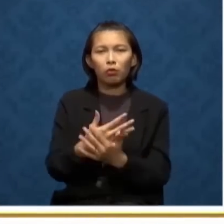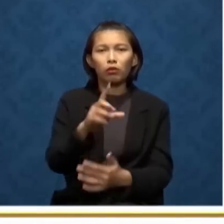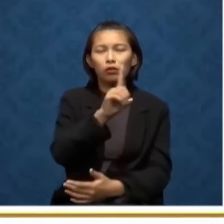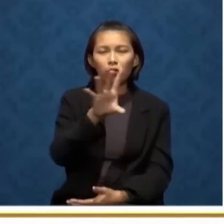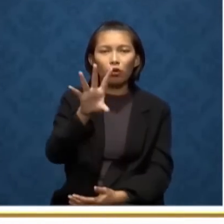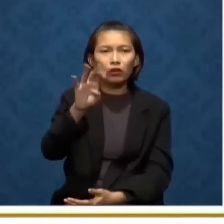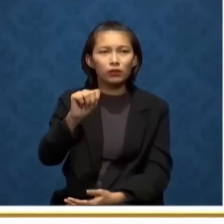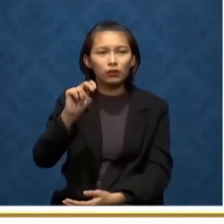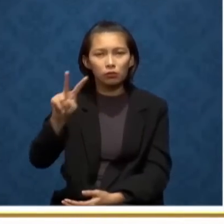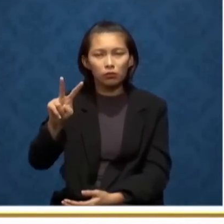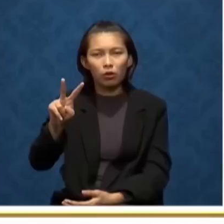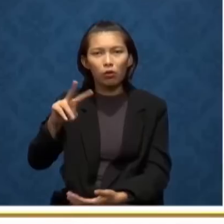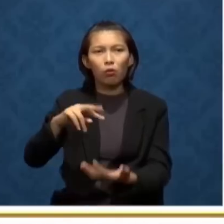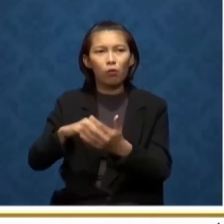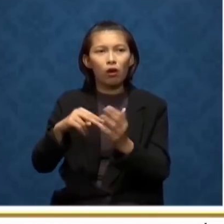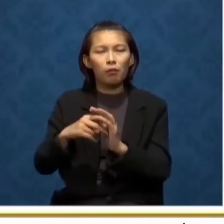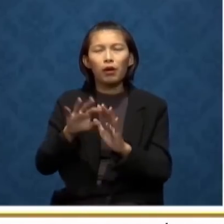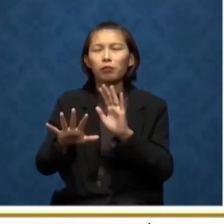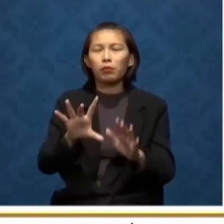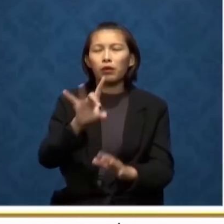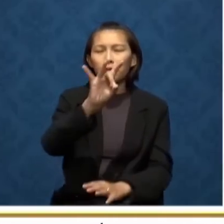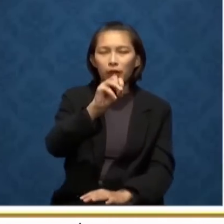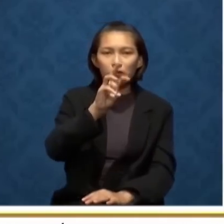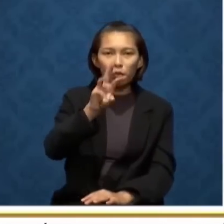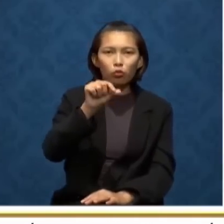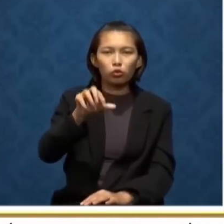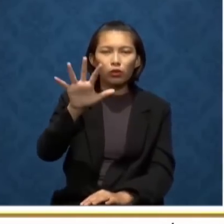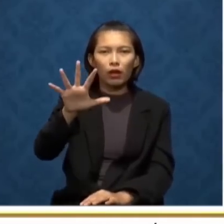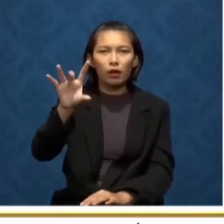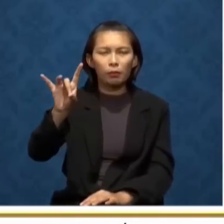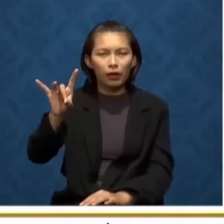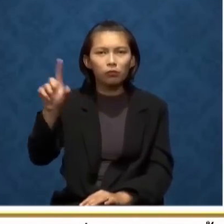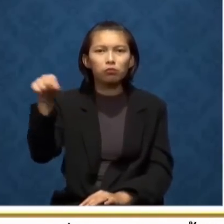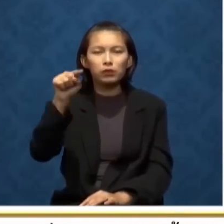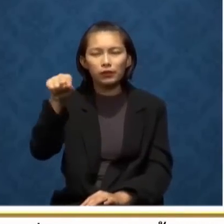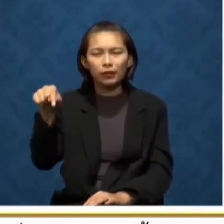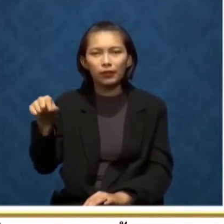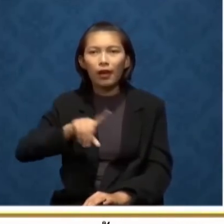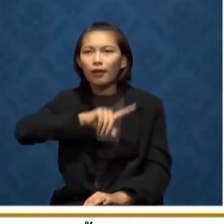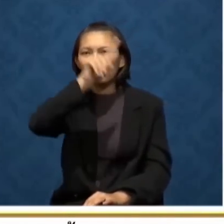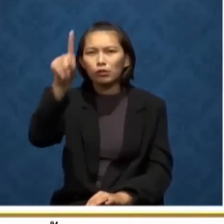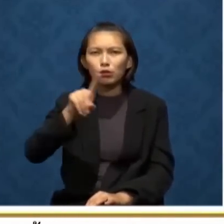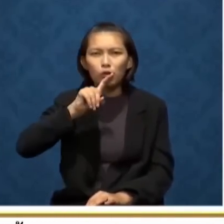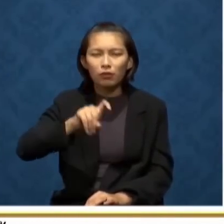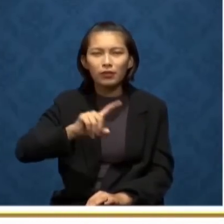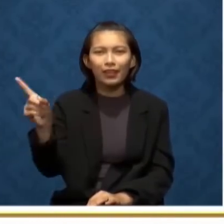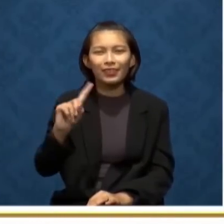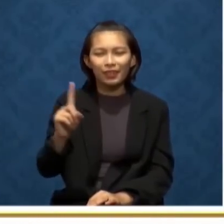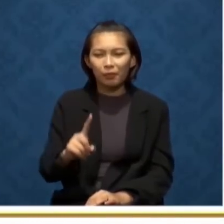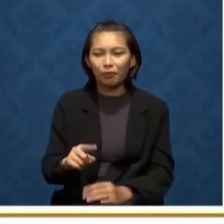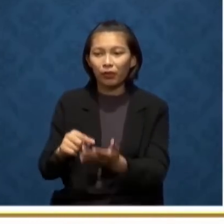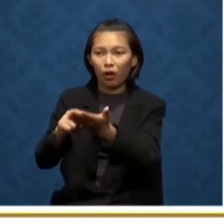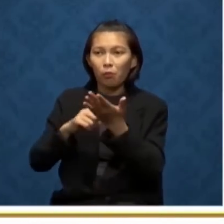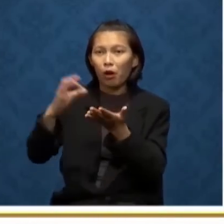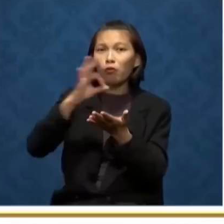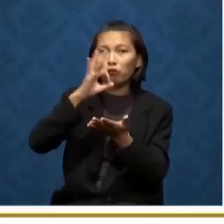142 เรื่องคิดเป็ร้ละ 86.58คำถามคือเรื่องร้องเรีนที่บอกวารับ